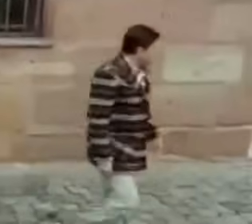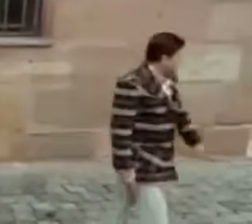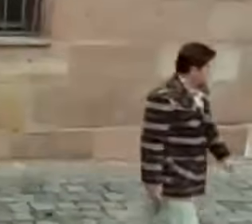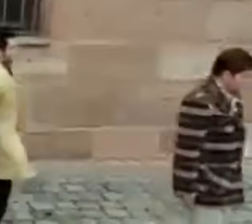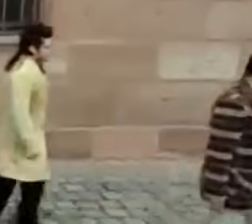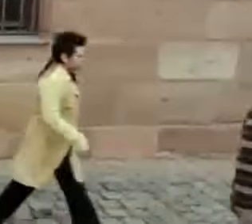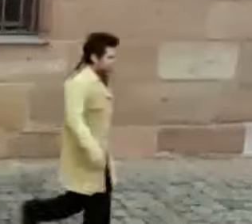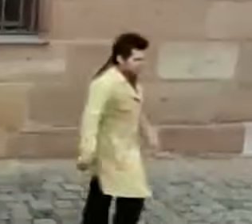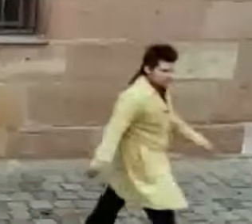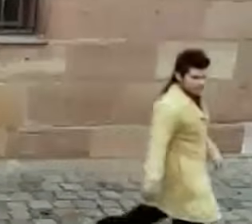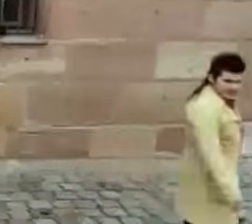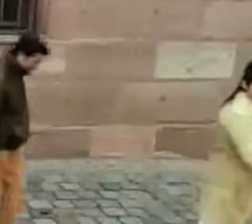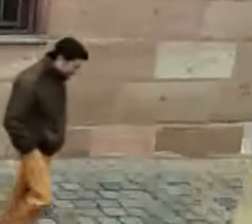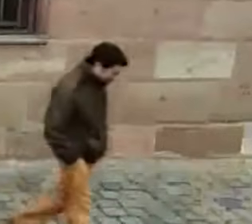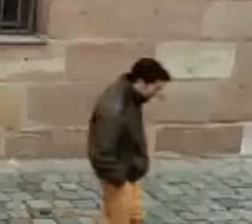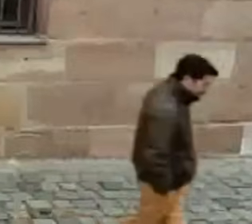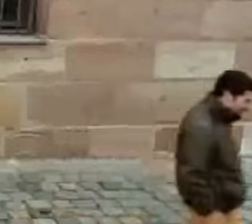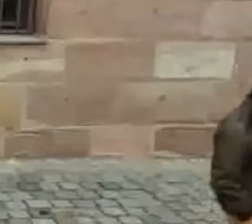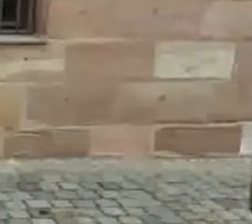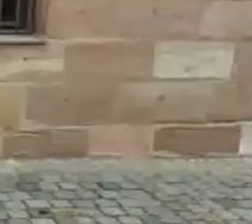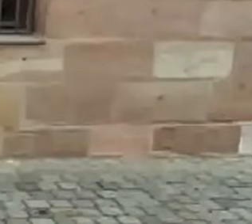verdiği bir gülümseme.